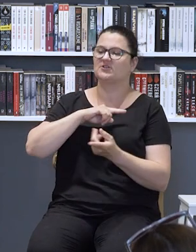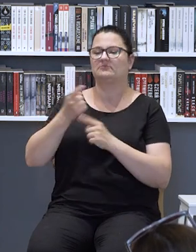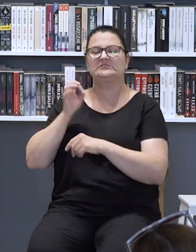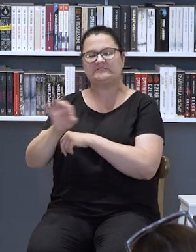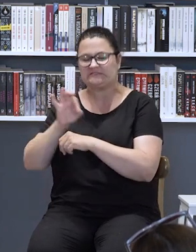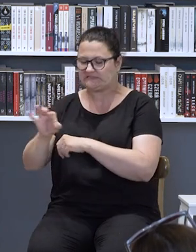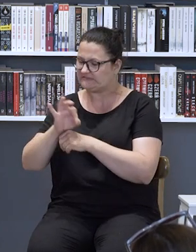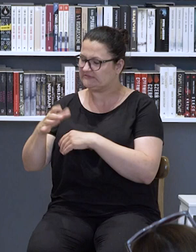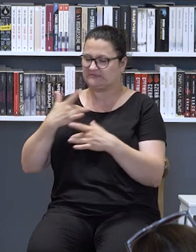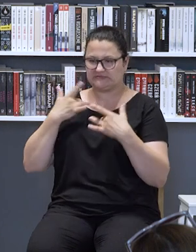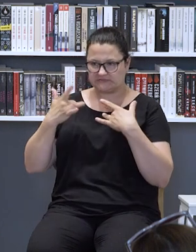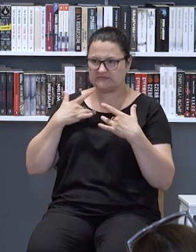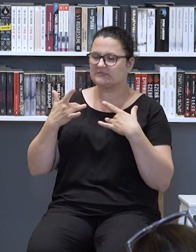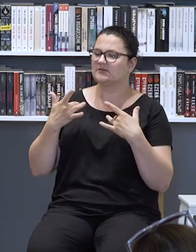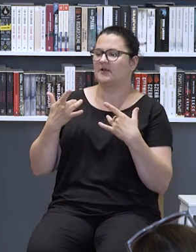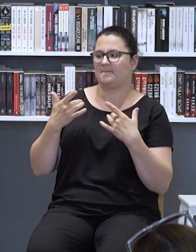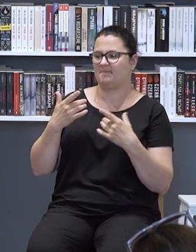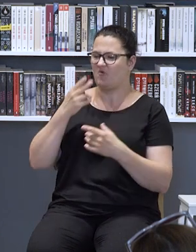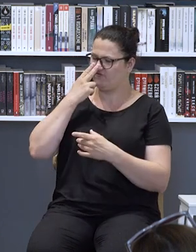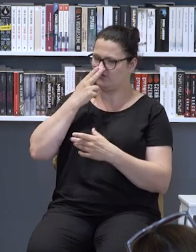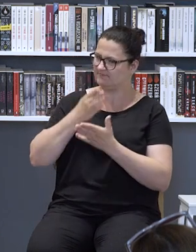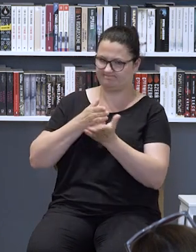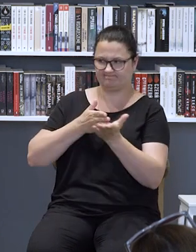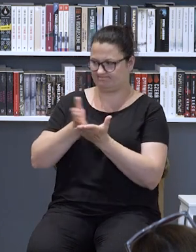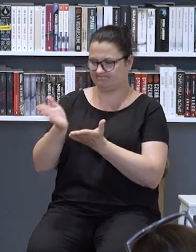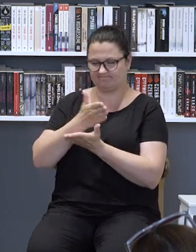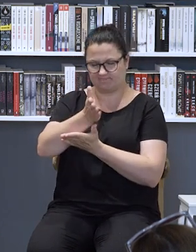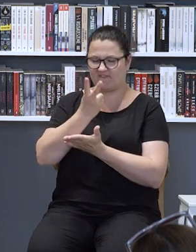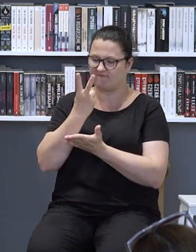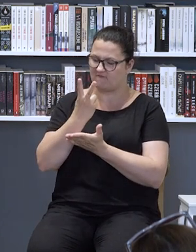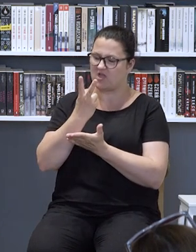Bo tutaj właściwie jakby mamy u ciebie dwa rodzaje takich scen. One